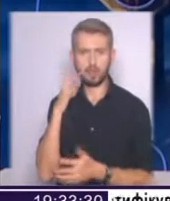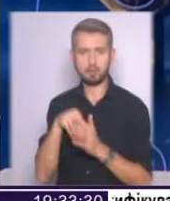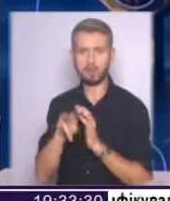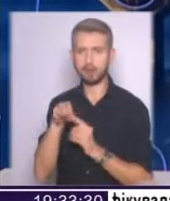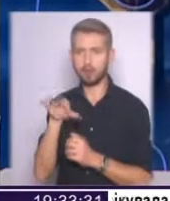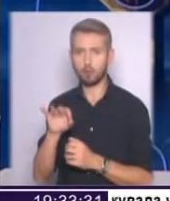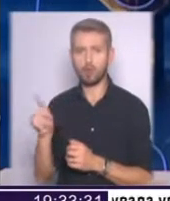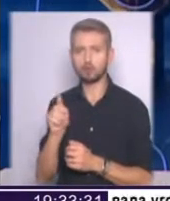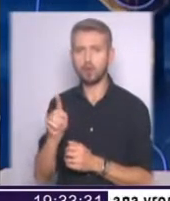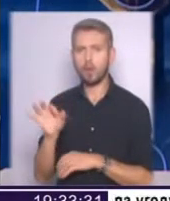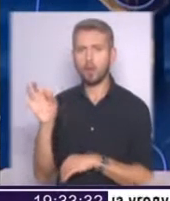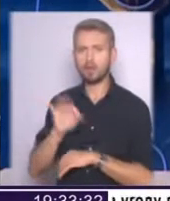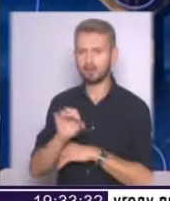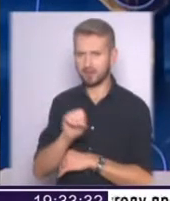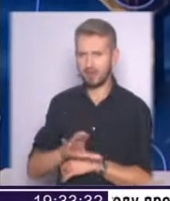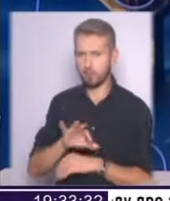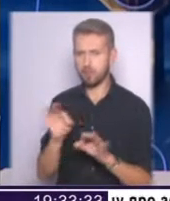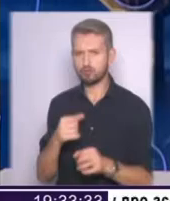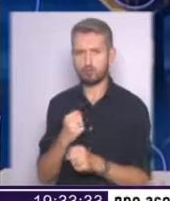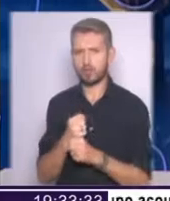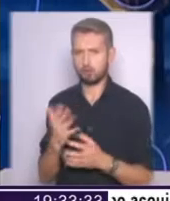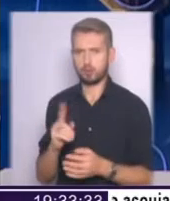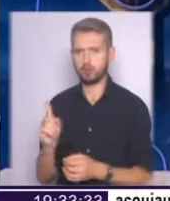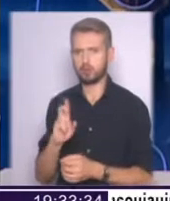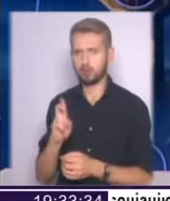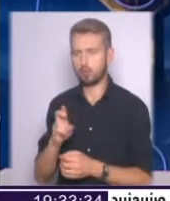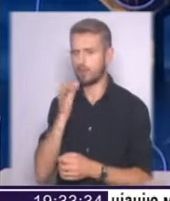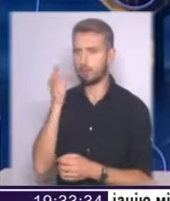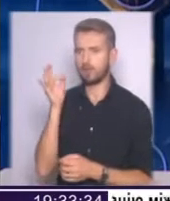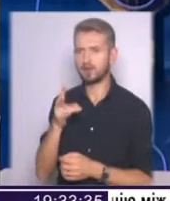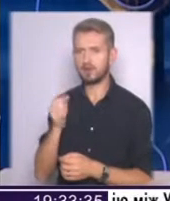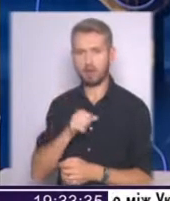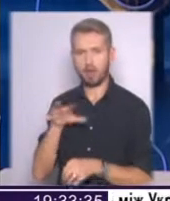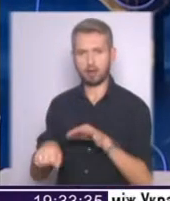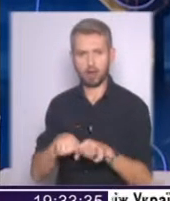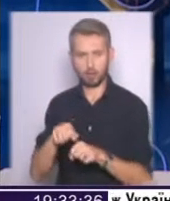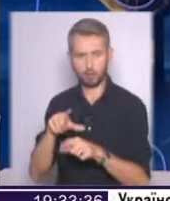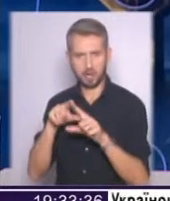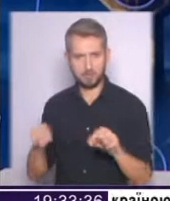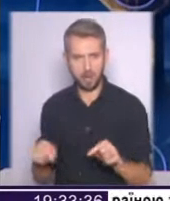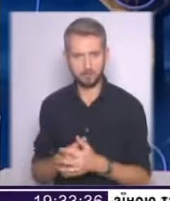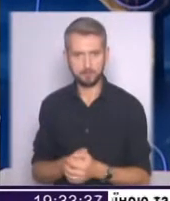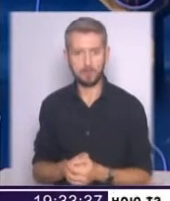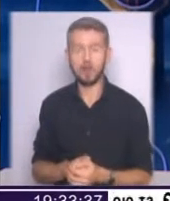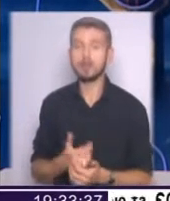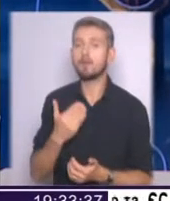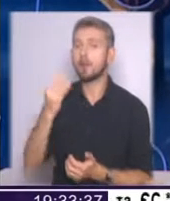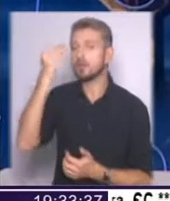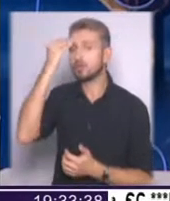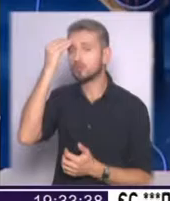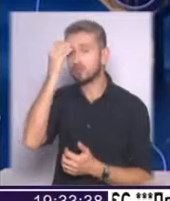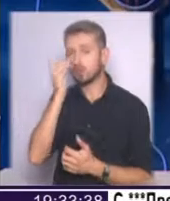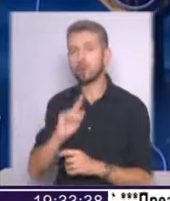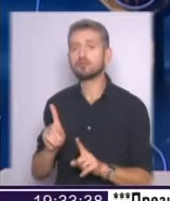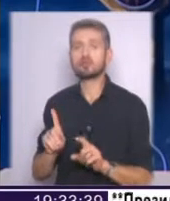те, що Захід нічого не зробив для того, щоб відповісти на агресію Кремля. На вашу думку, що можна